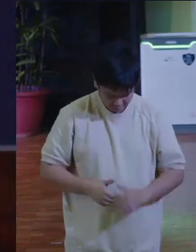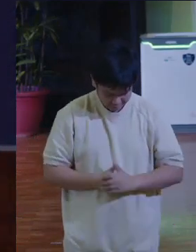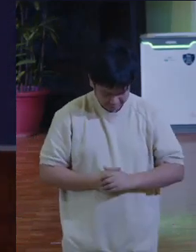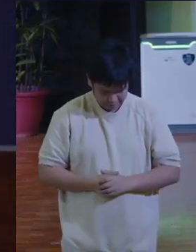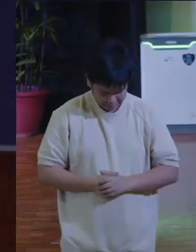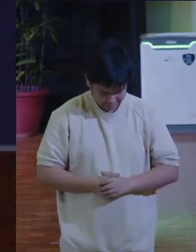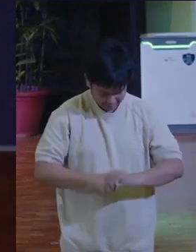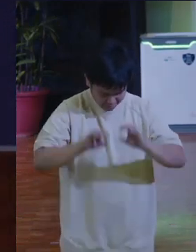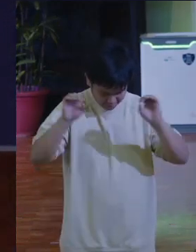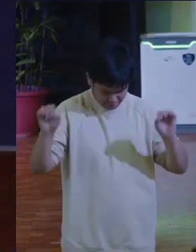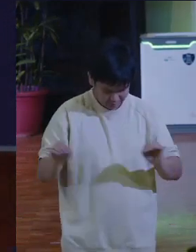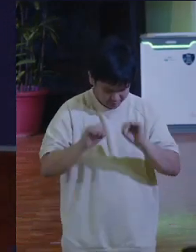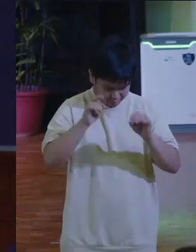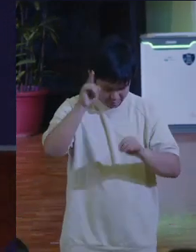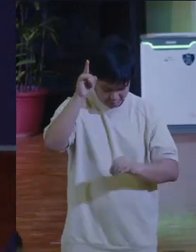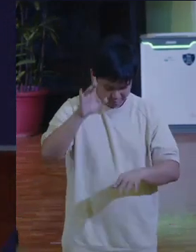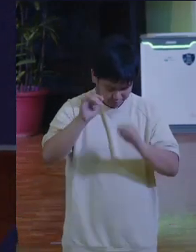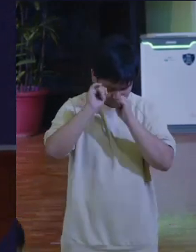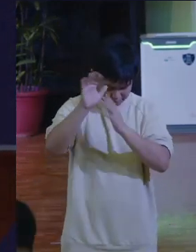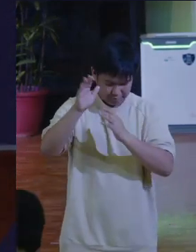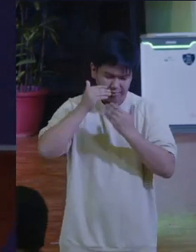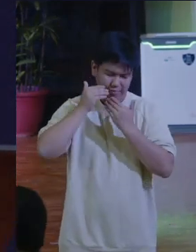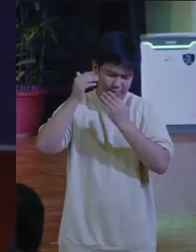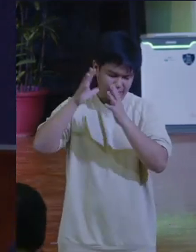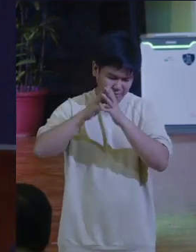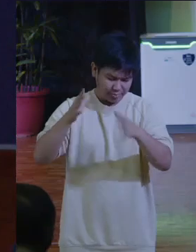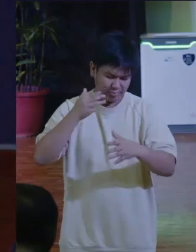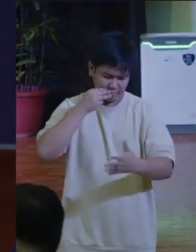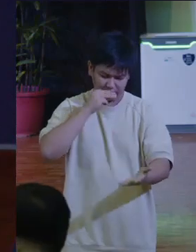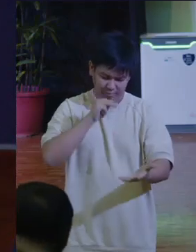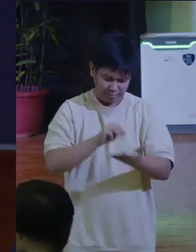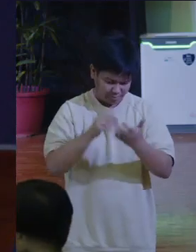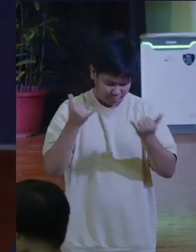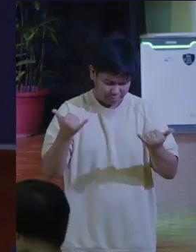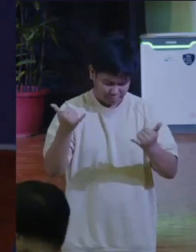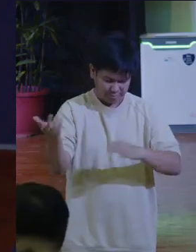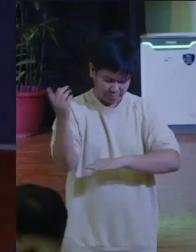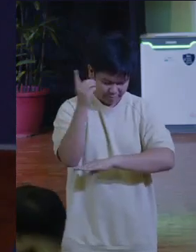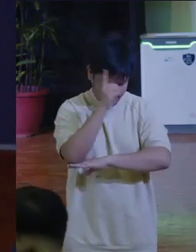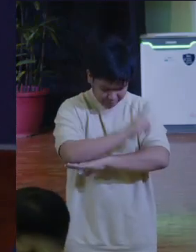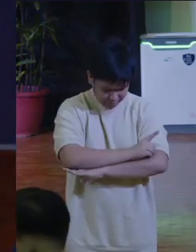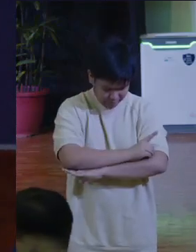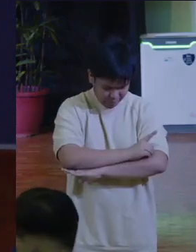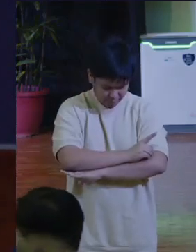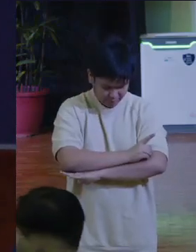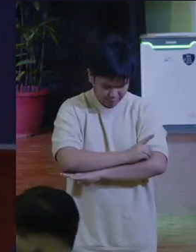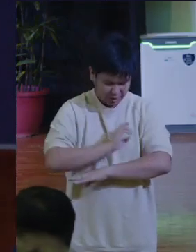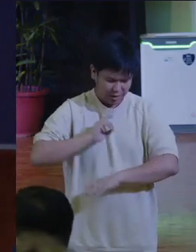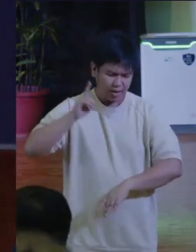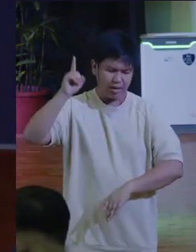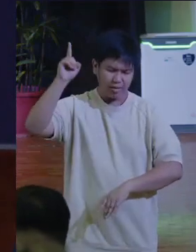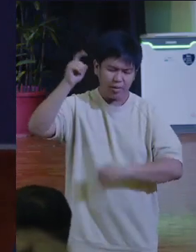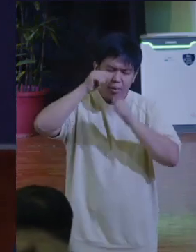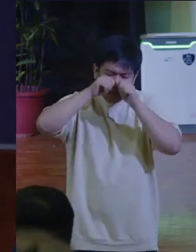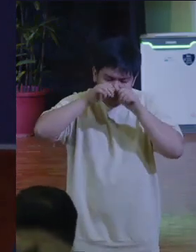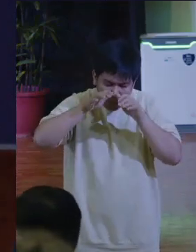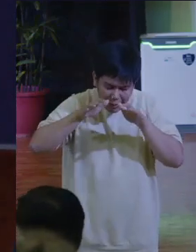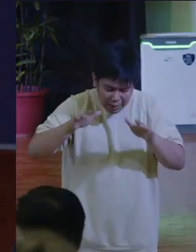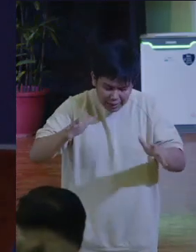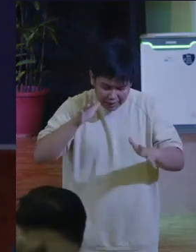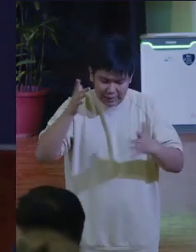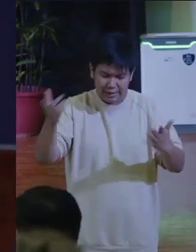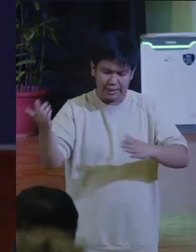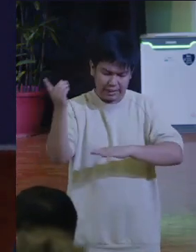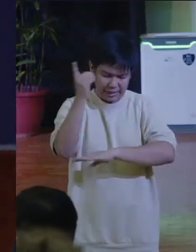O Panginoong Diyos, marami pong salamat sa inyong mensahe sa amin sa araw na ito, na ang araw ng inyong kagandaang loob at